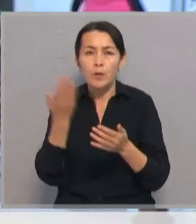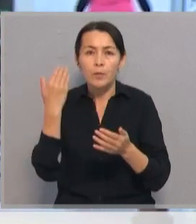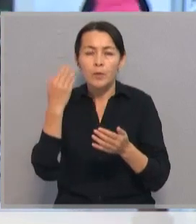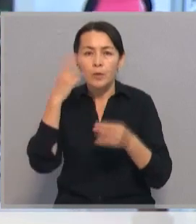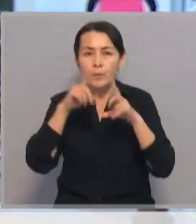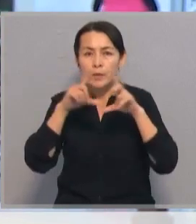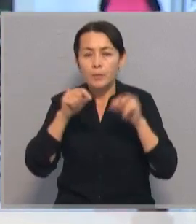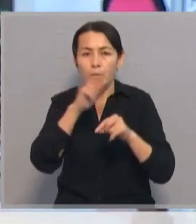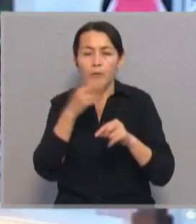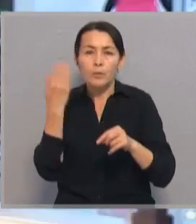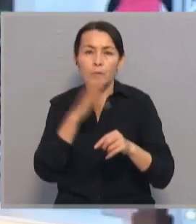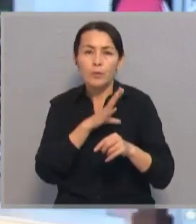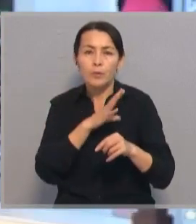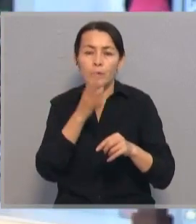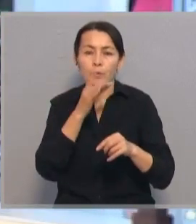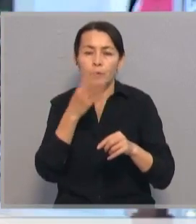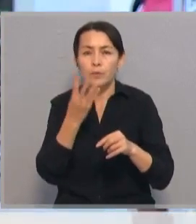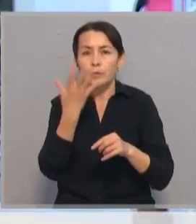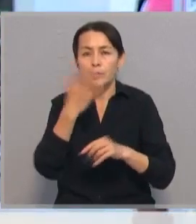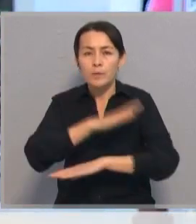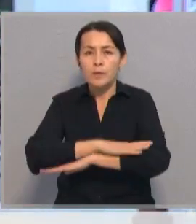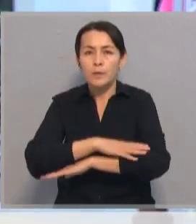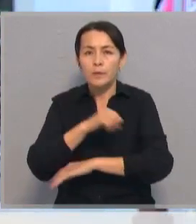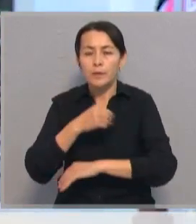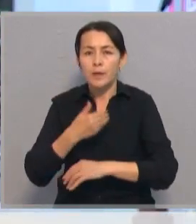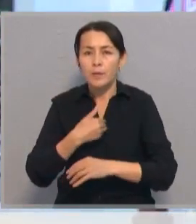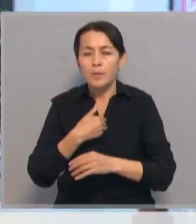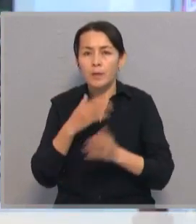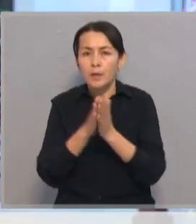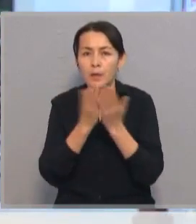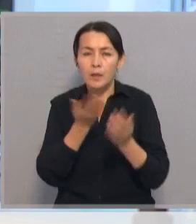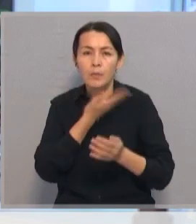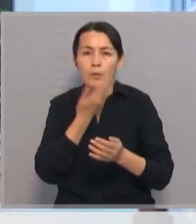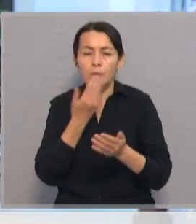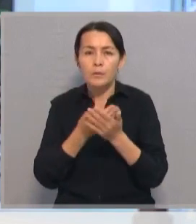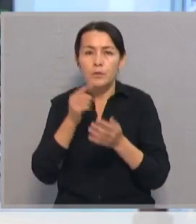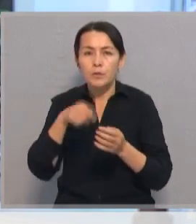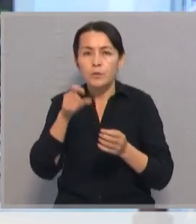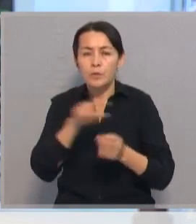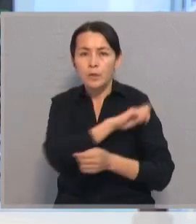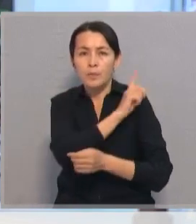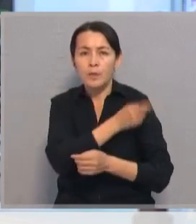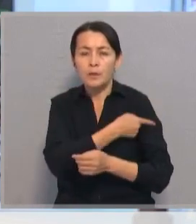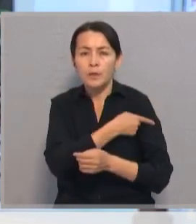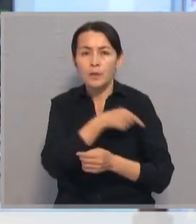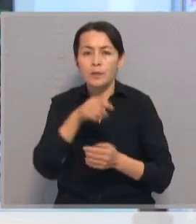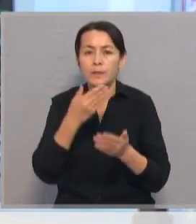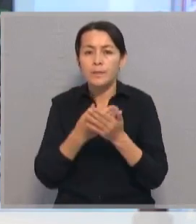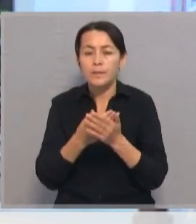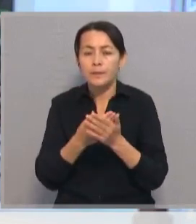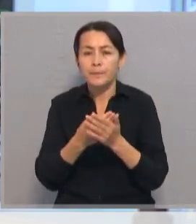мектепте оқып жүрген кезде, сол 4-5 жастарда мен Сарғабанда болған оқыдым. Мысалы сол кездің бұл кісінің мықтылығы сол. Мәселен